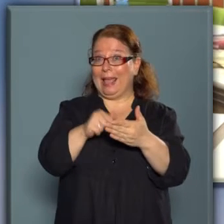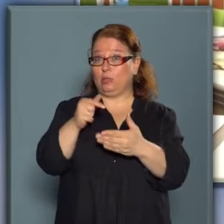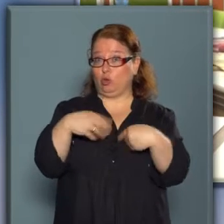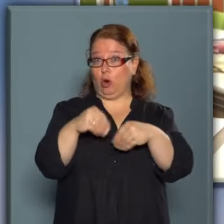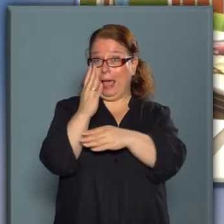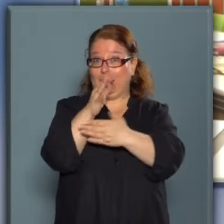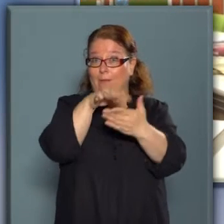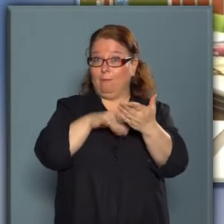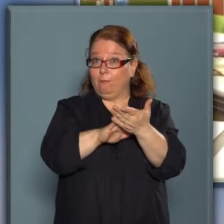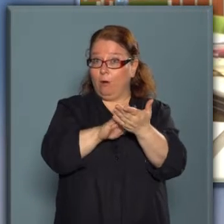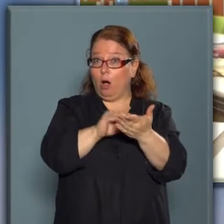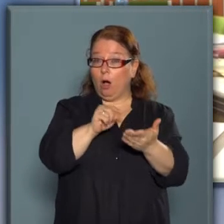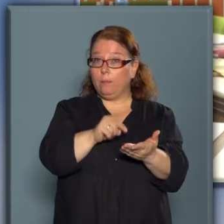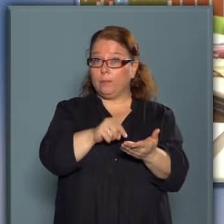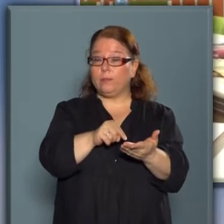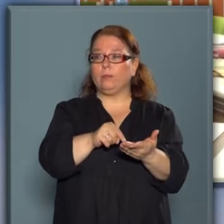is egy olyan,